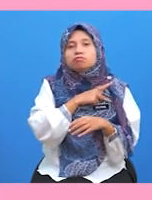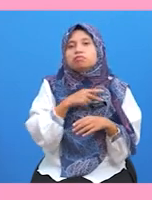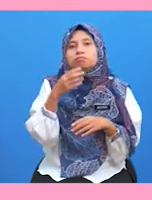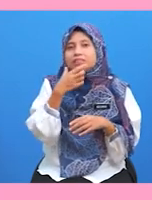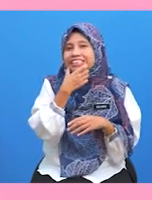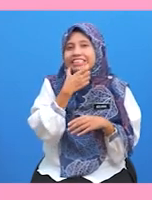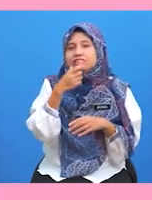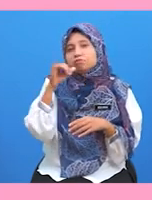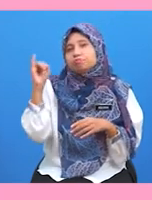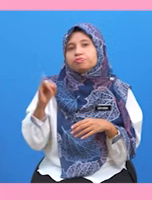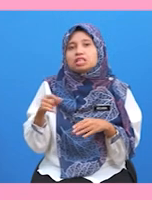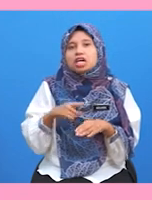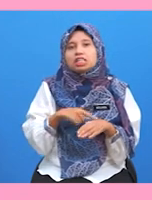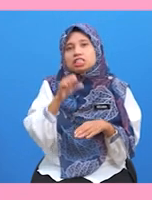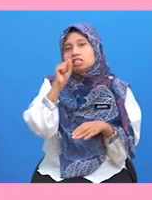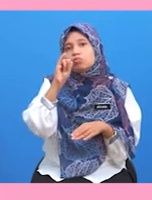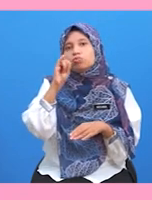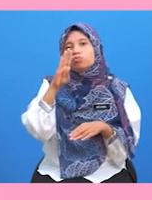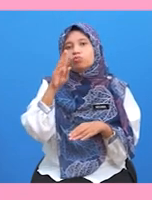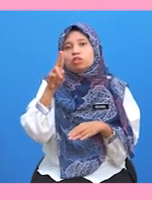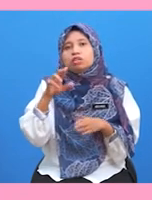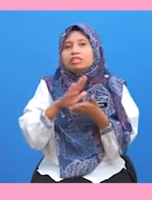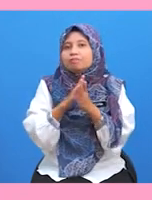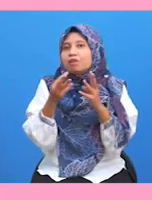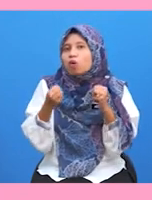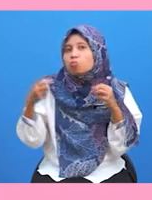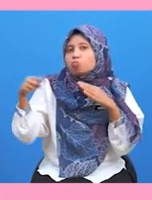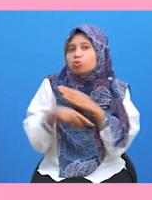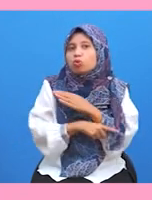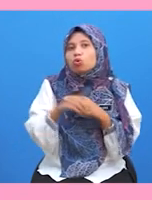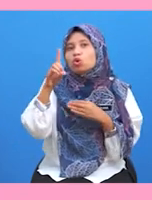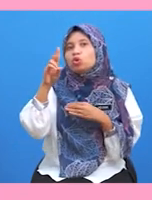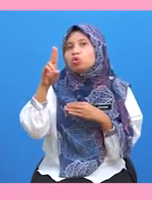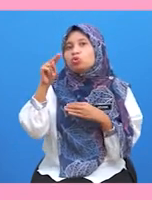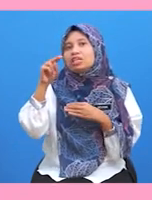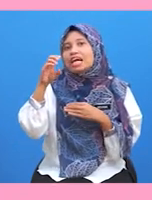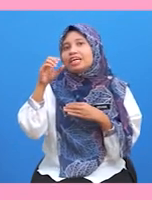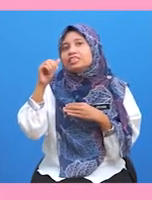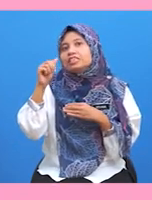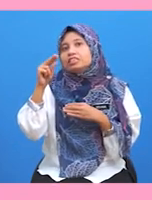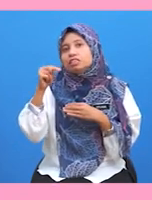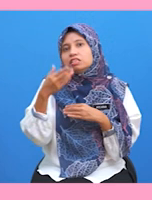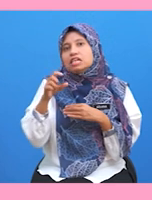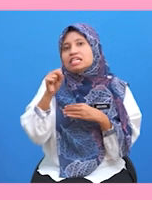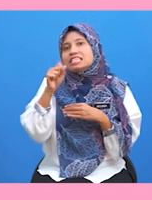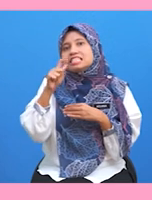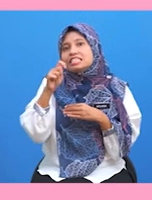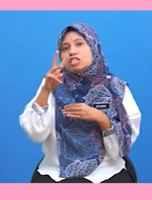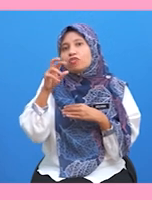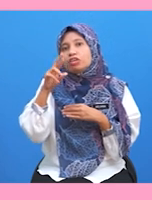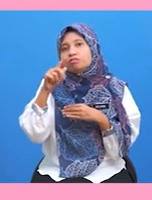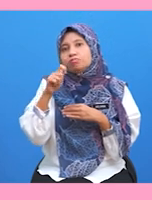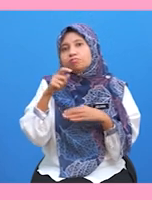sulit diadakan untuk membunuh Duncan Stewart, iaitu Gubernur British yang kedua Sarawak pada